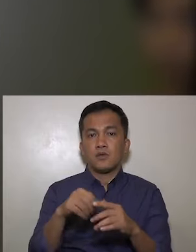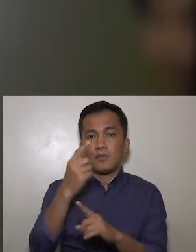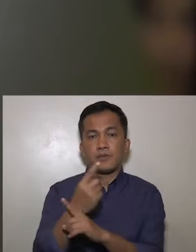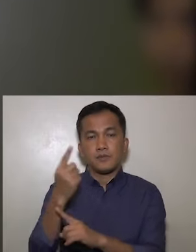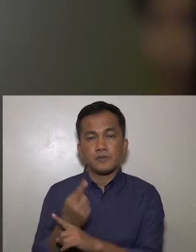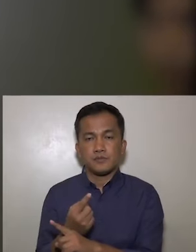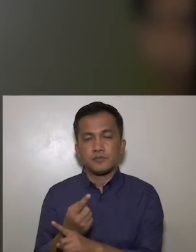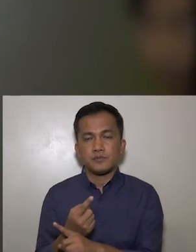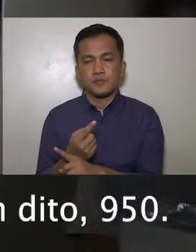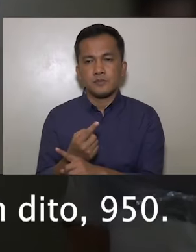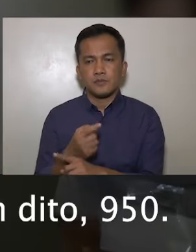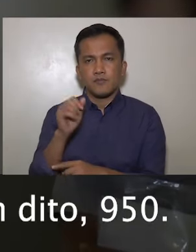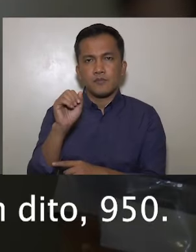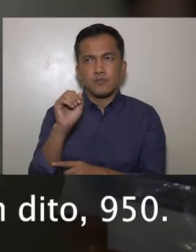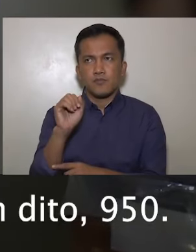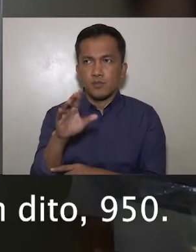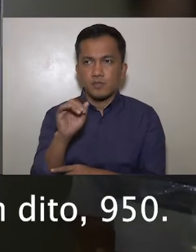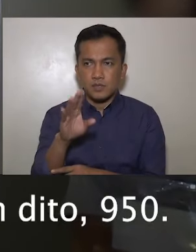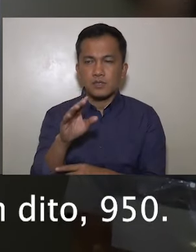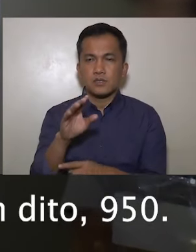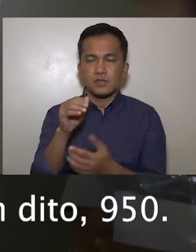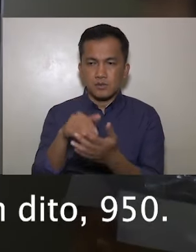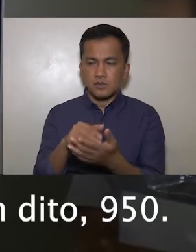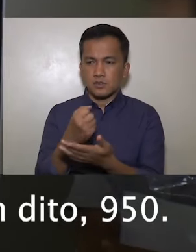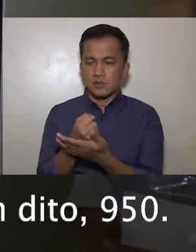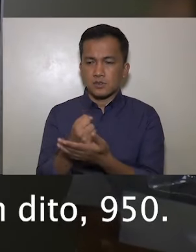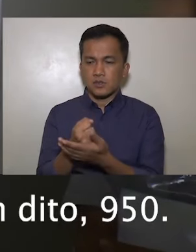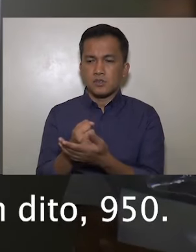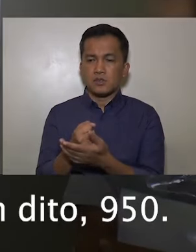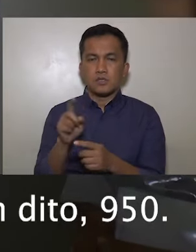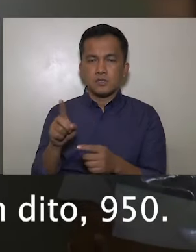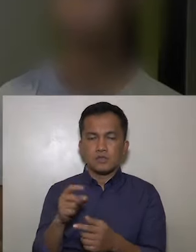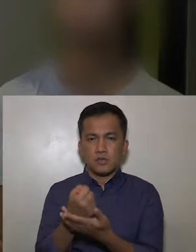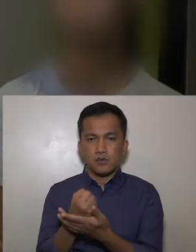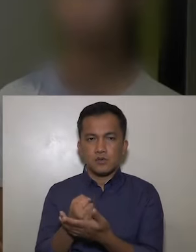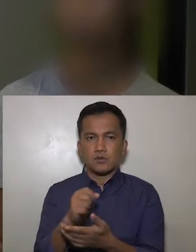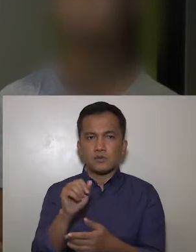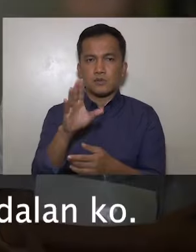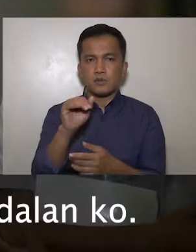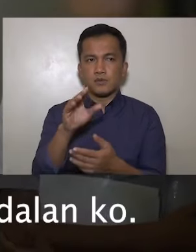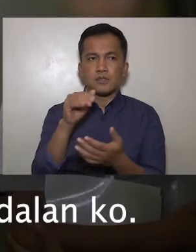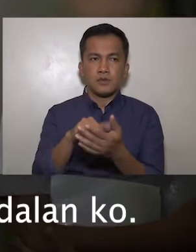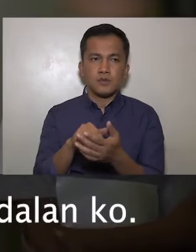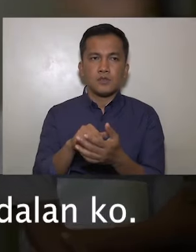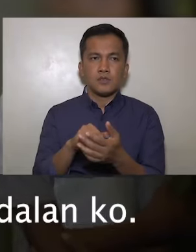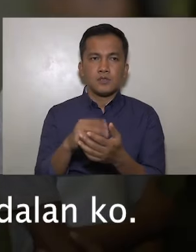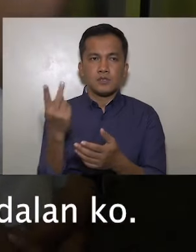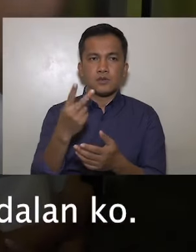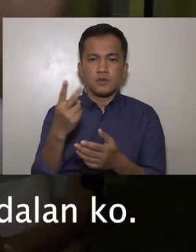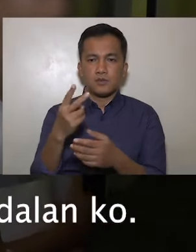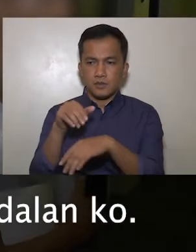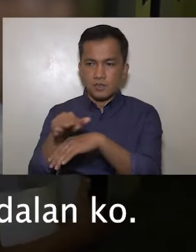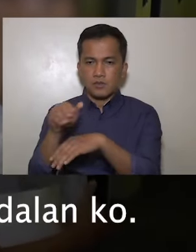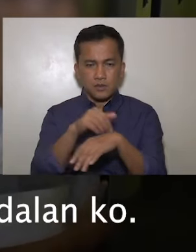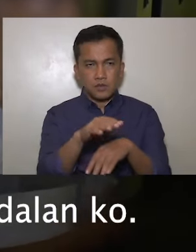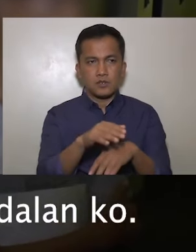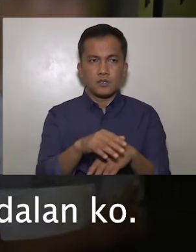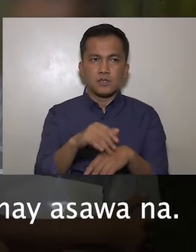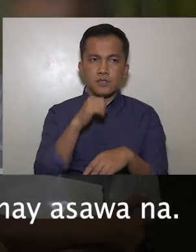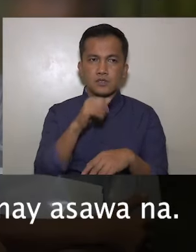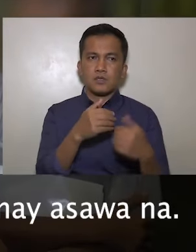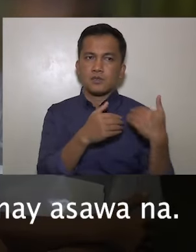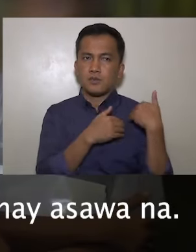niyo tuwing buwan? 15,000 kasi ang sahod ko lang naman dito 950. Ngayon nun, yung 15,000, dalawa lang ang pag-alagang